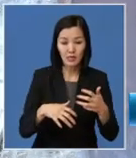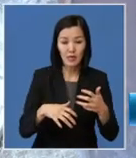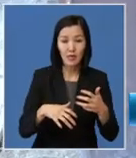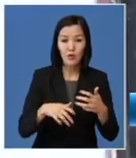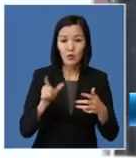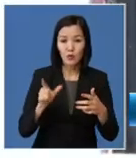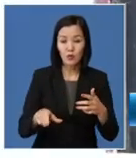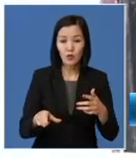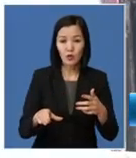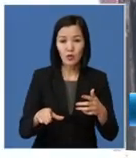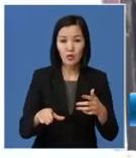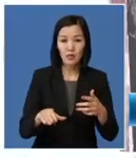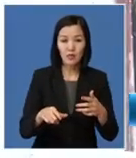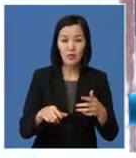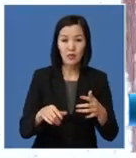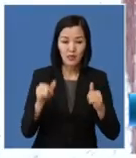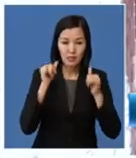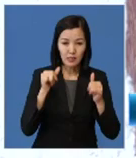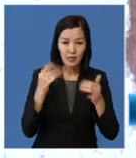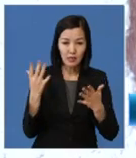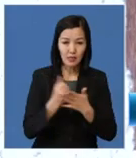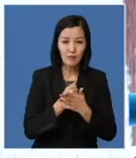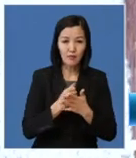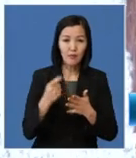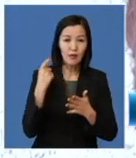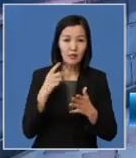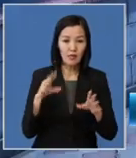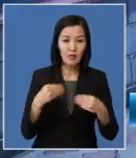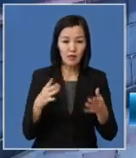үйінен ұрланған бірнеше бас мал табылып, иесіне қайтарылды.